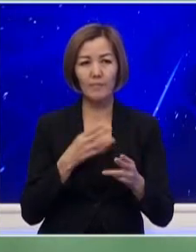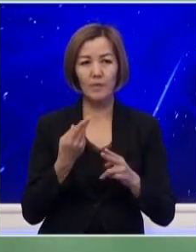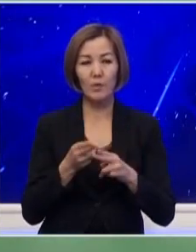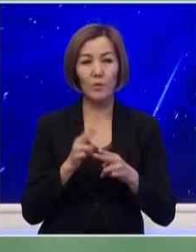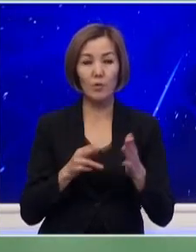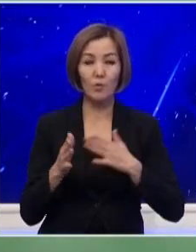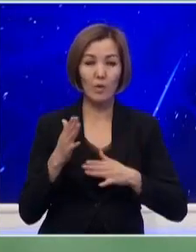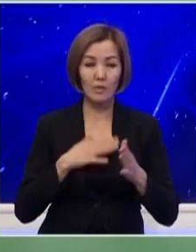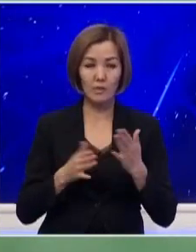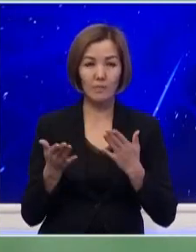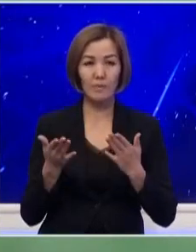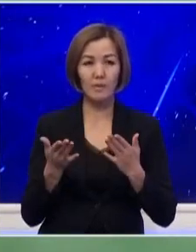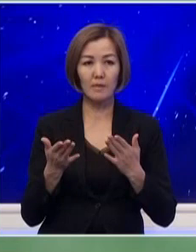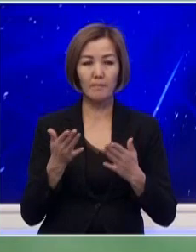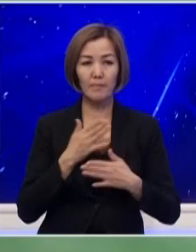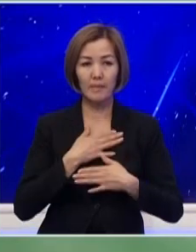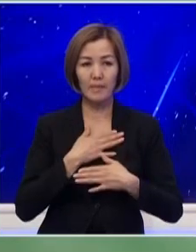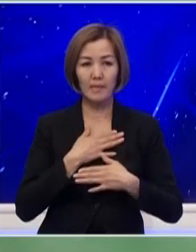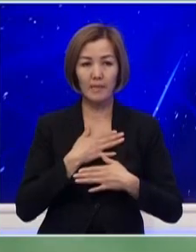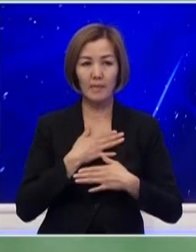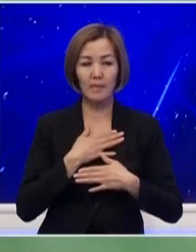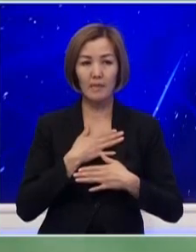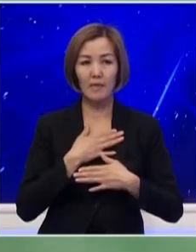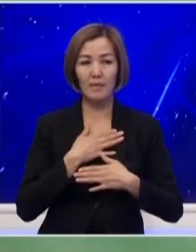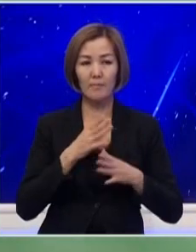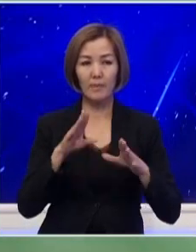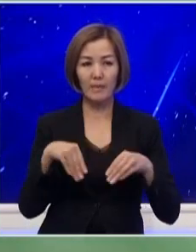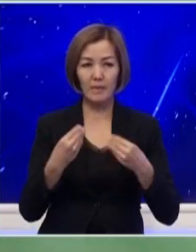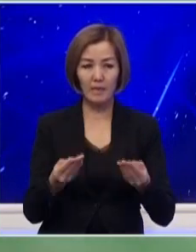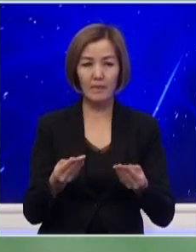болдық. Осы бізге үйді алып берген